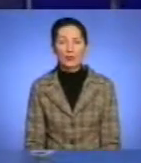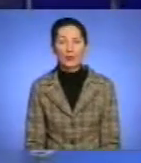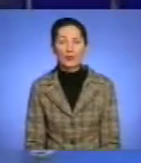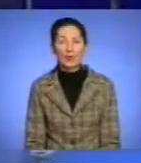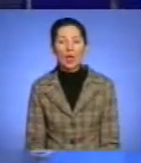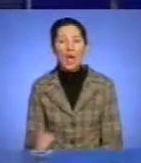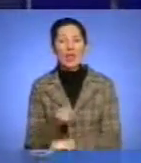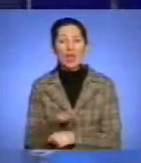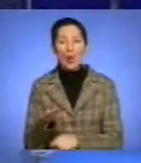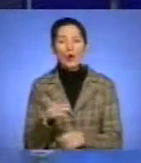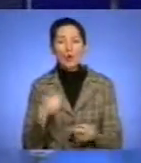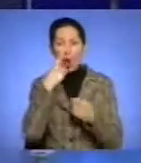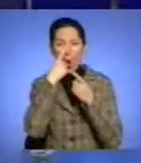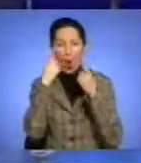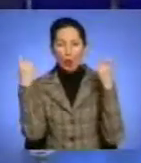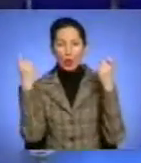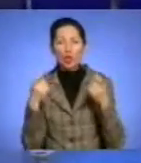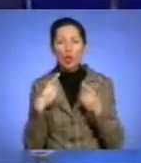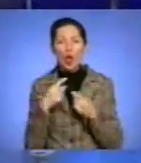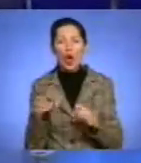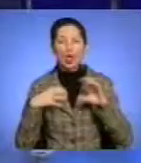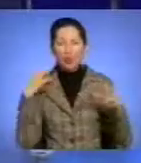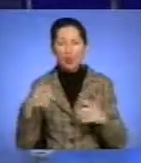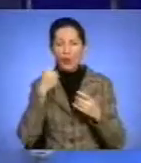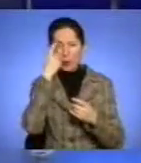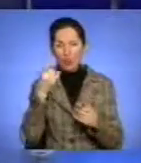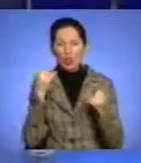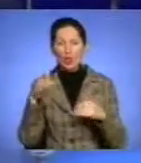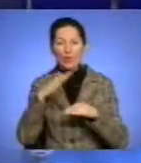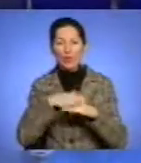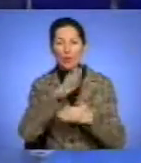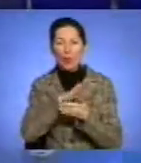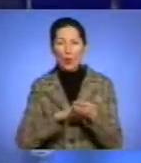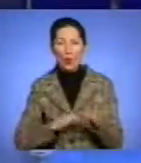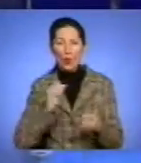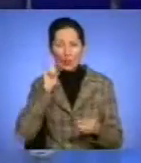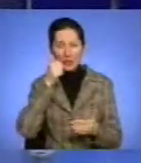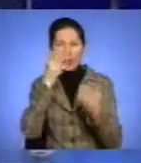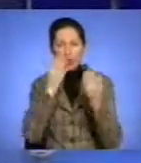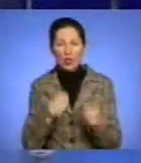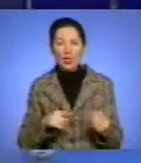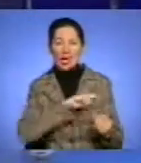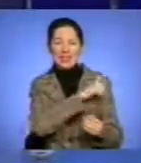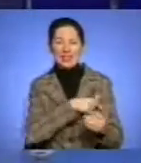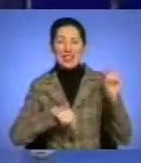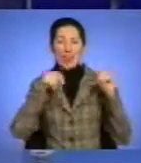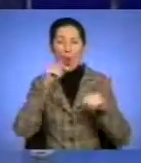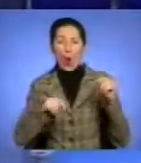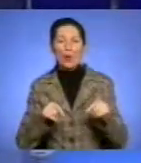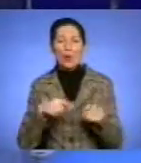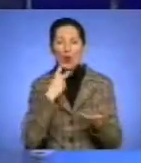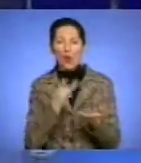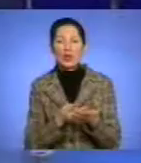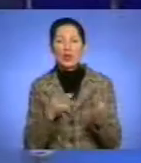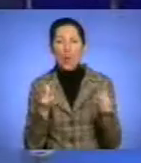На Тернопільщині оголошено штормове попередження. Сьогодні ввечері та упродовж завтрашнього дня очікуються сильні опади у вигляді мокрого снігу з переходом у